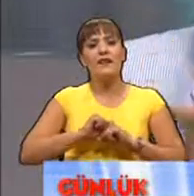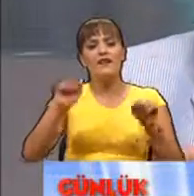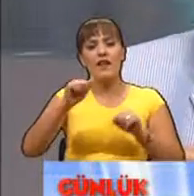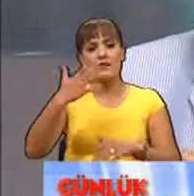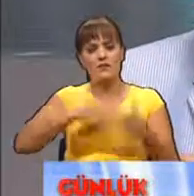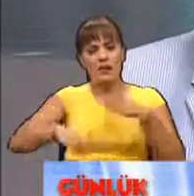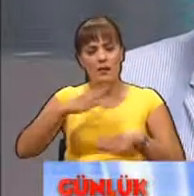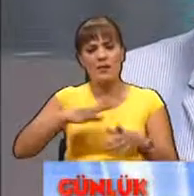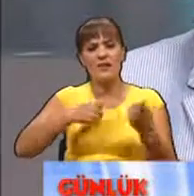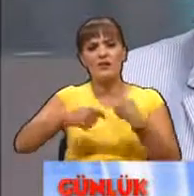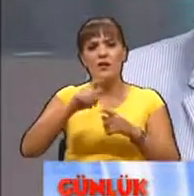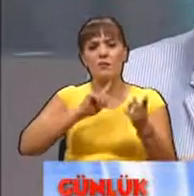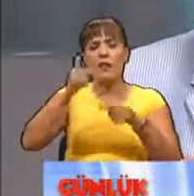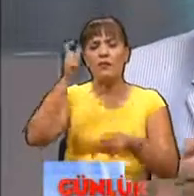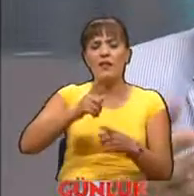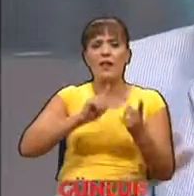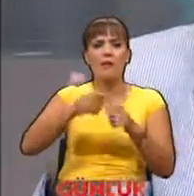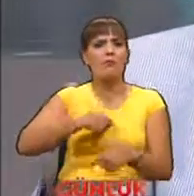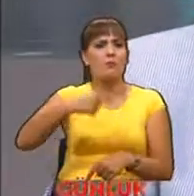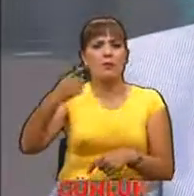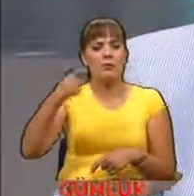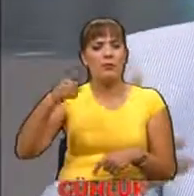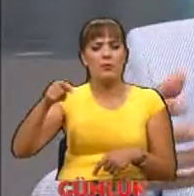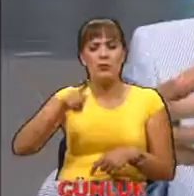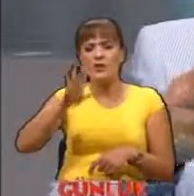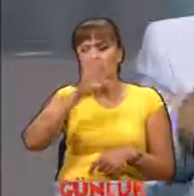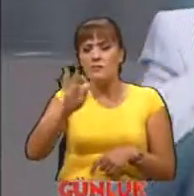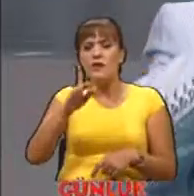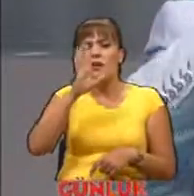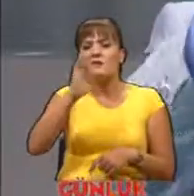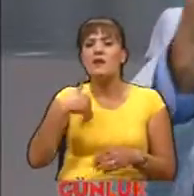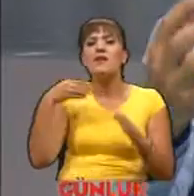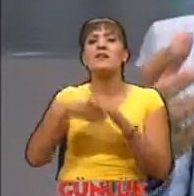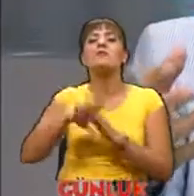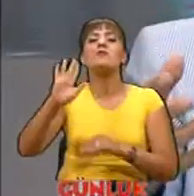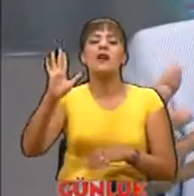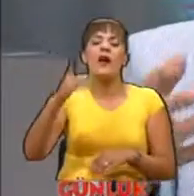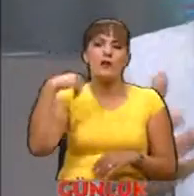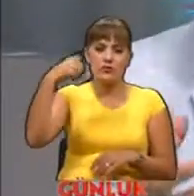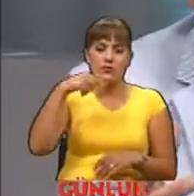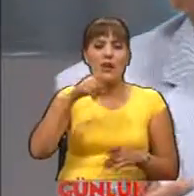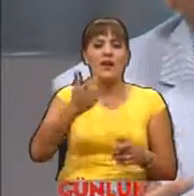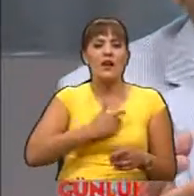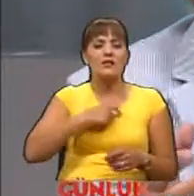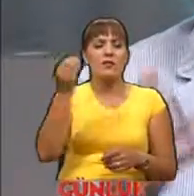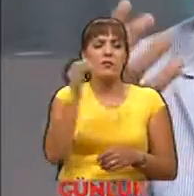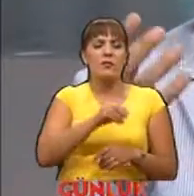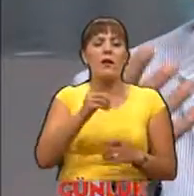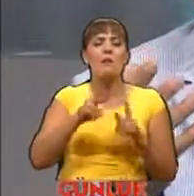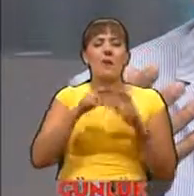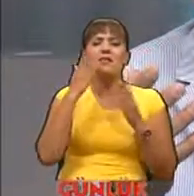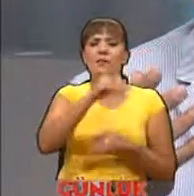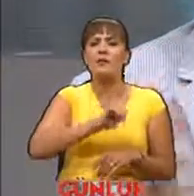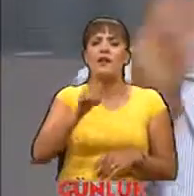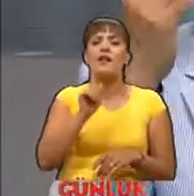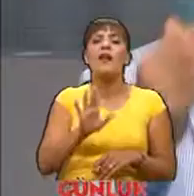iflas talebiyle ticaret mahkemesinde dava açılmış. Bu kimseye kimsenin bulaşmayacağı varsayımdan hareketle yasa koyucu diyor mirasçıların gidip